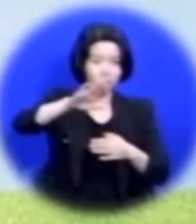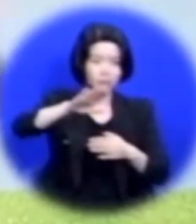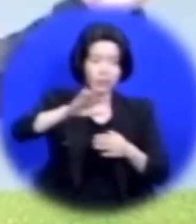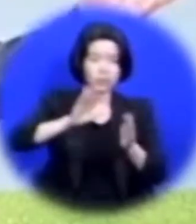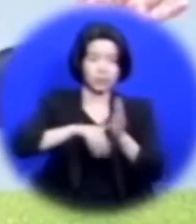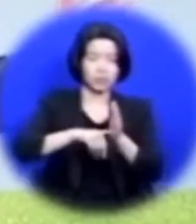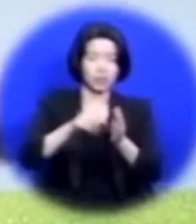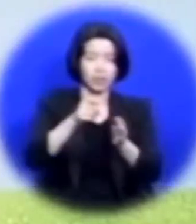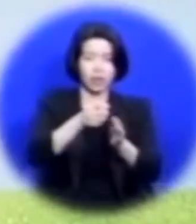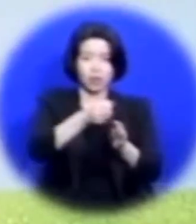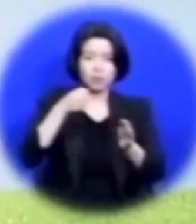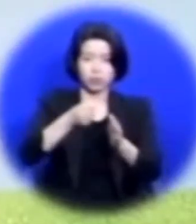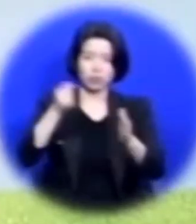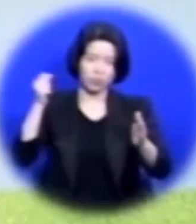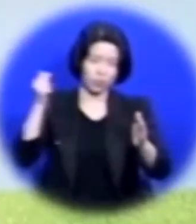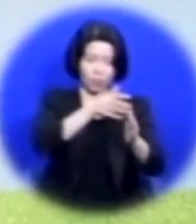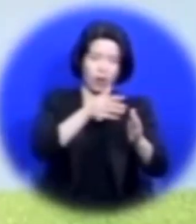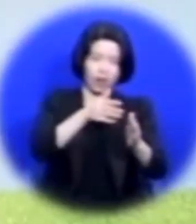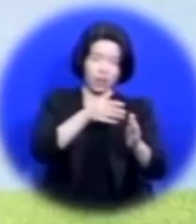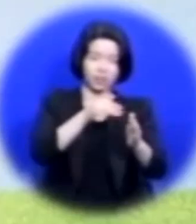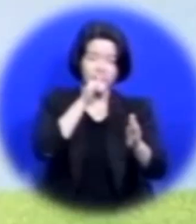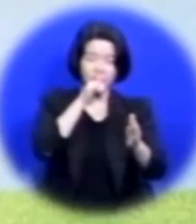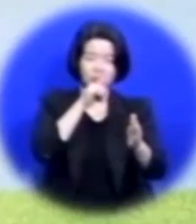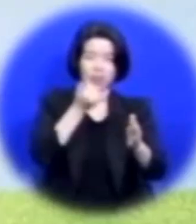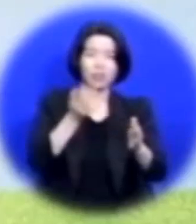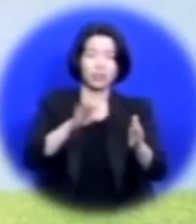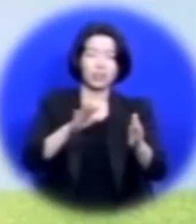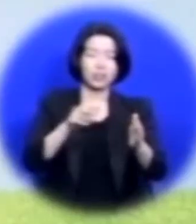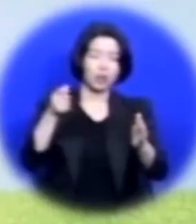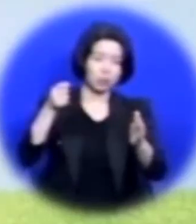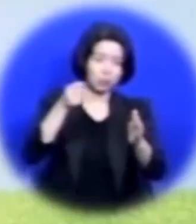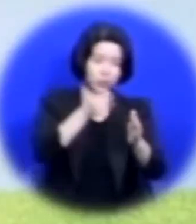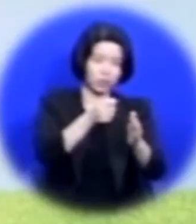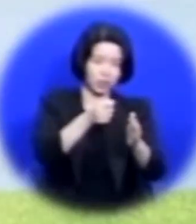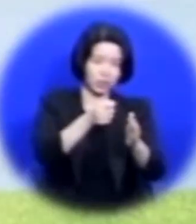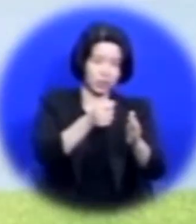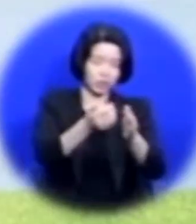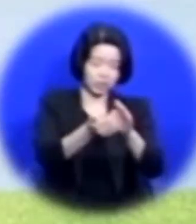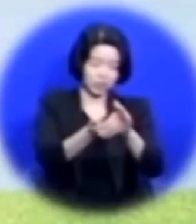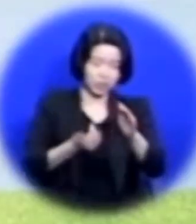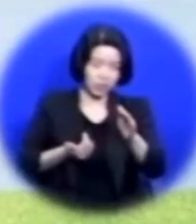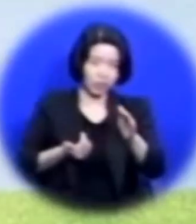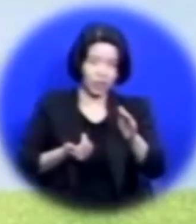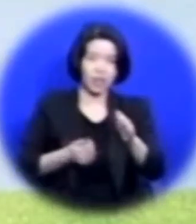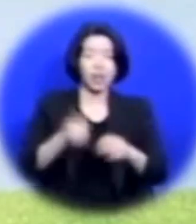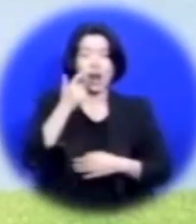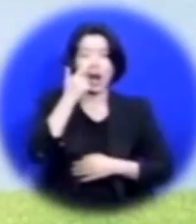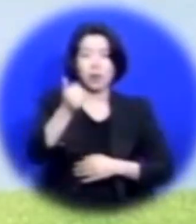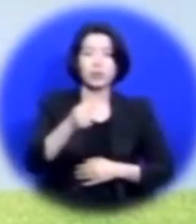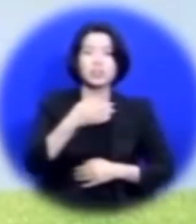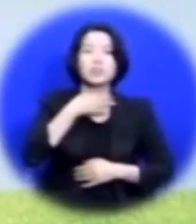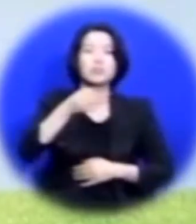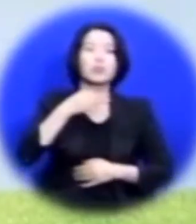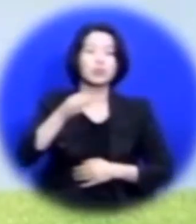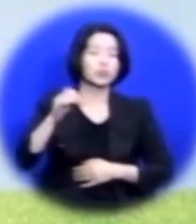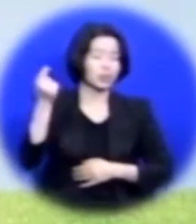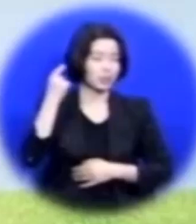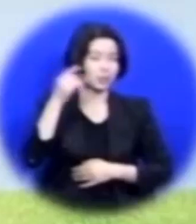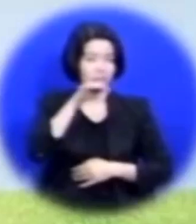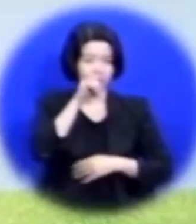빵 단어 근데 문이 닫히기 바로 그 전에 아버지의 목소리가 들려